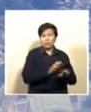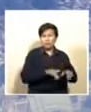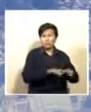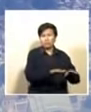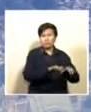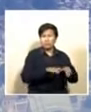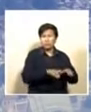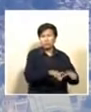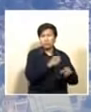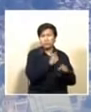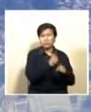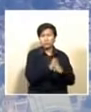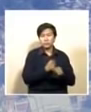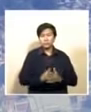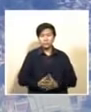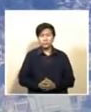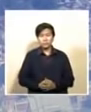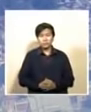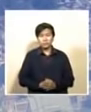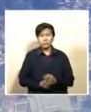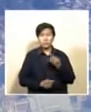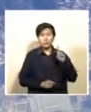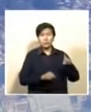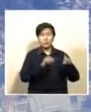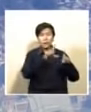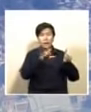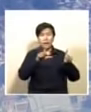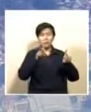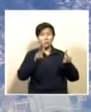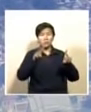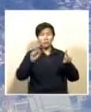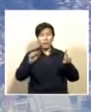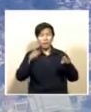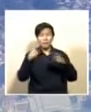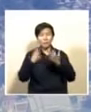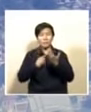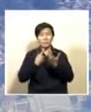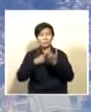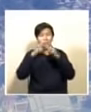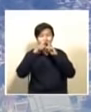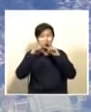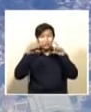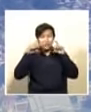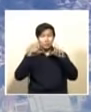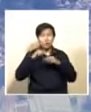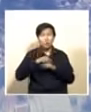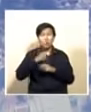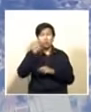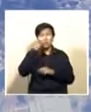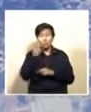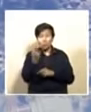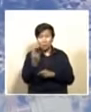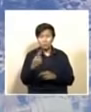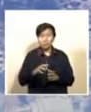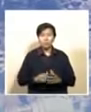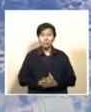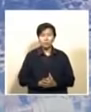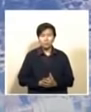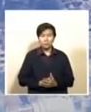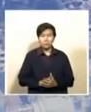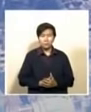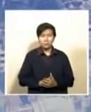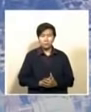ก็คือว่ามีตัวเลขปรากฏอยู่ในสื่อมวลชนมากมายว่ามีส